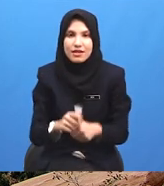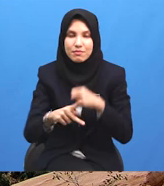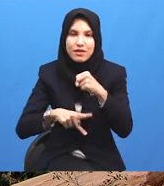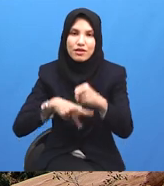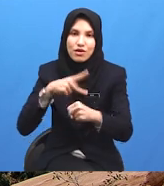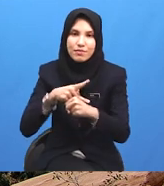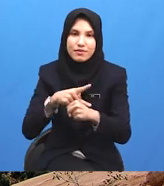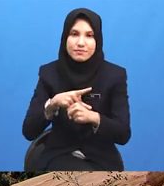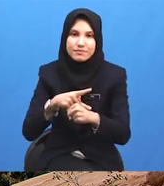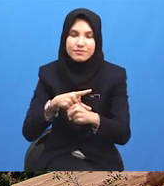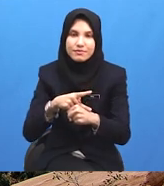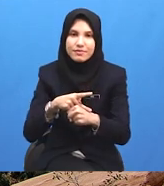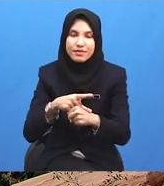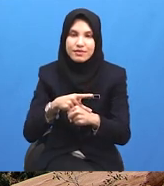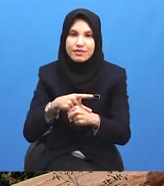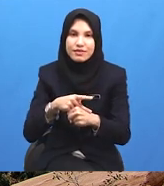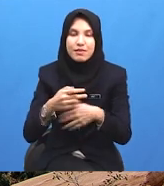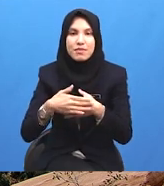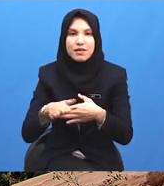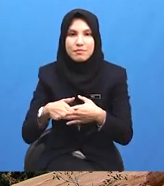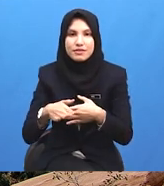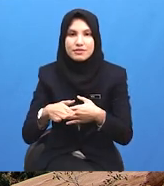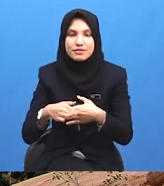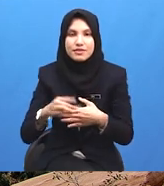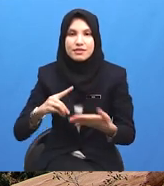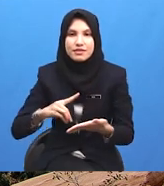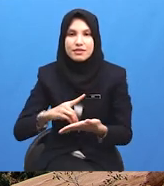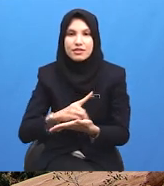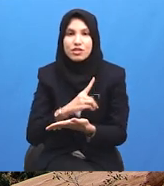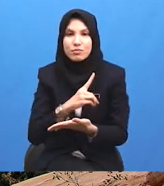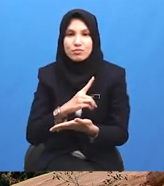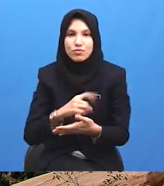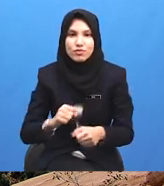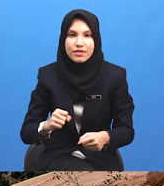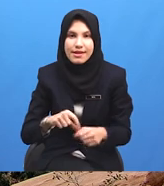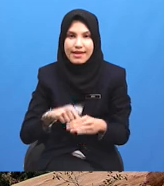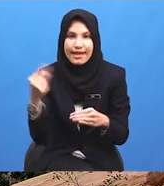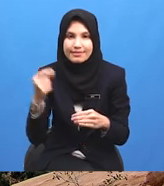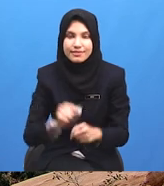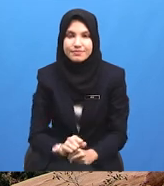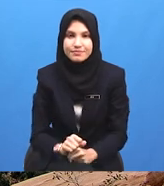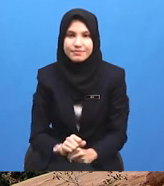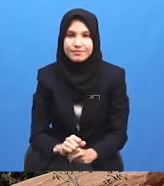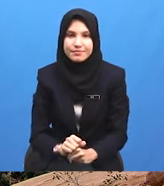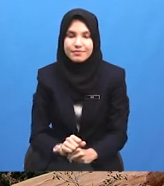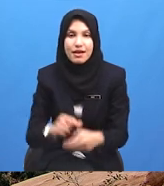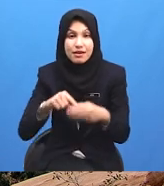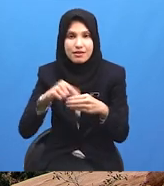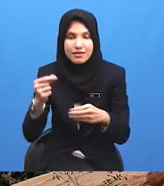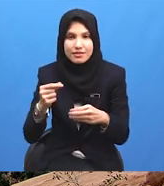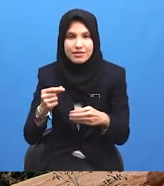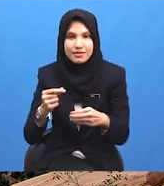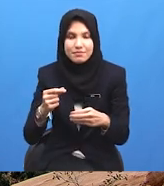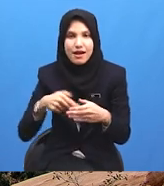debu. Cahaya matahari yang dipantulkan oleh gas dan debu akan menghasilkan